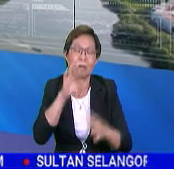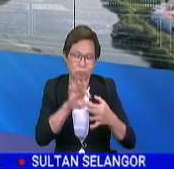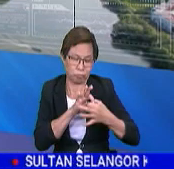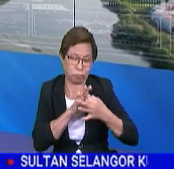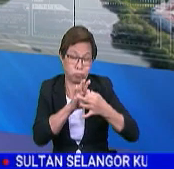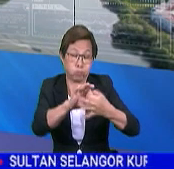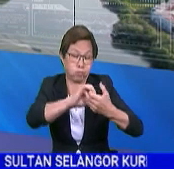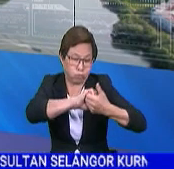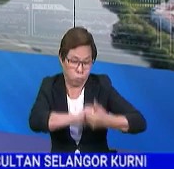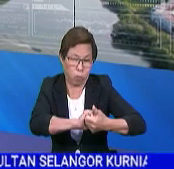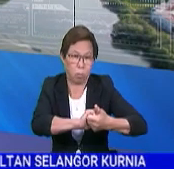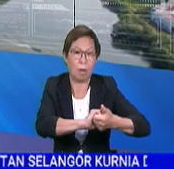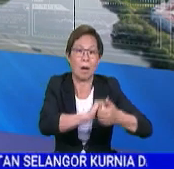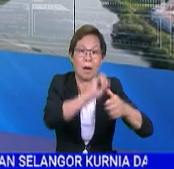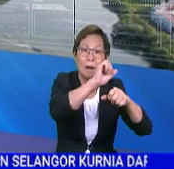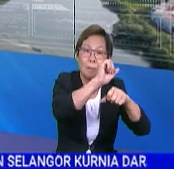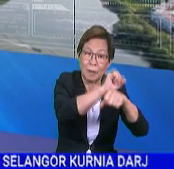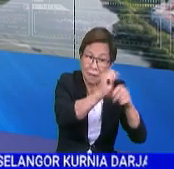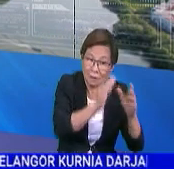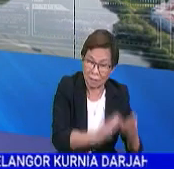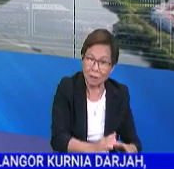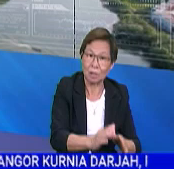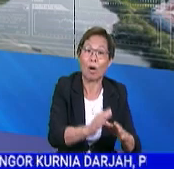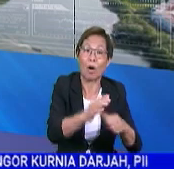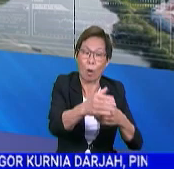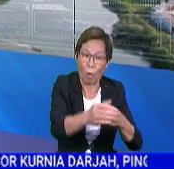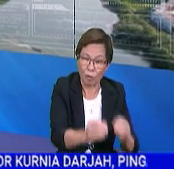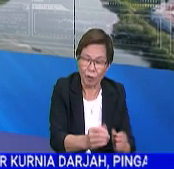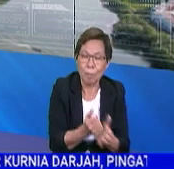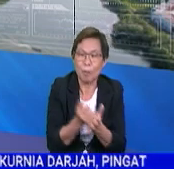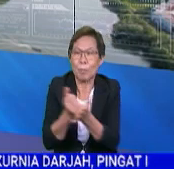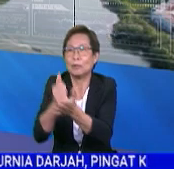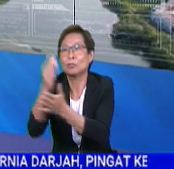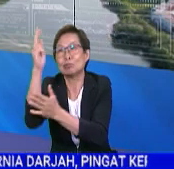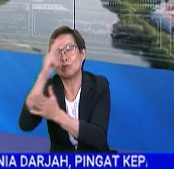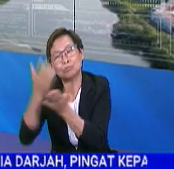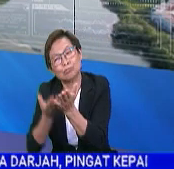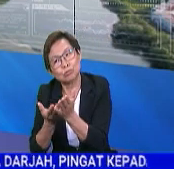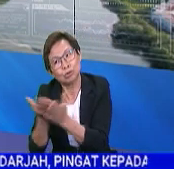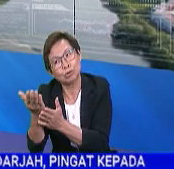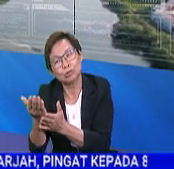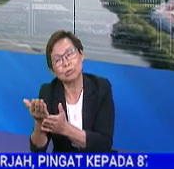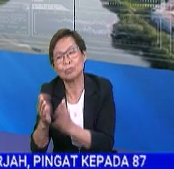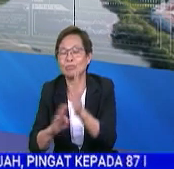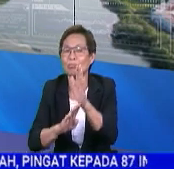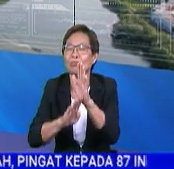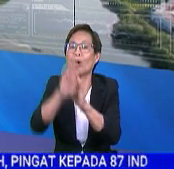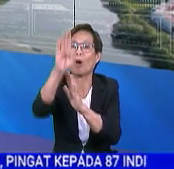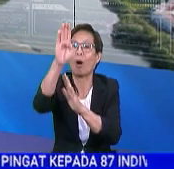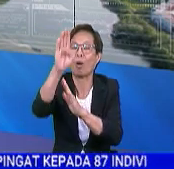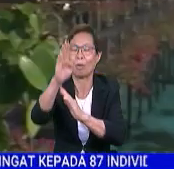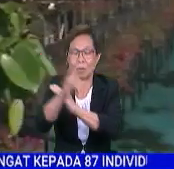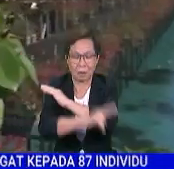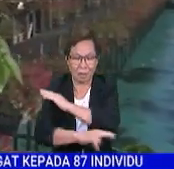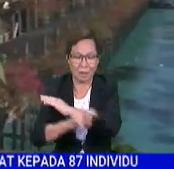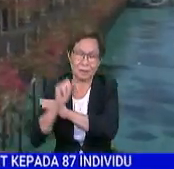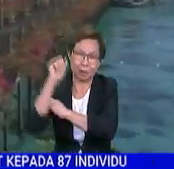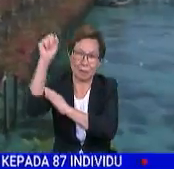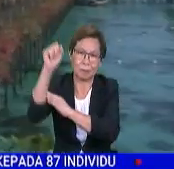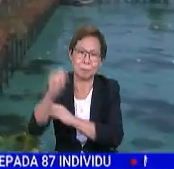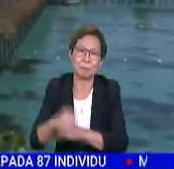kerjasama pu antara warga Kementerian dapat membantu kerajaan sekaligus membangunkan negeri